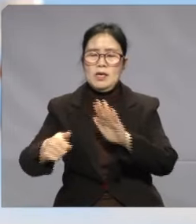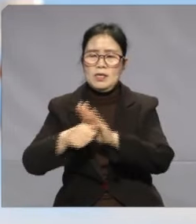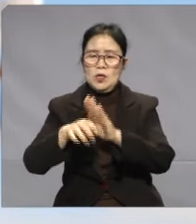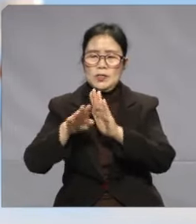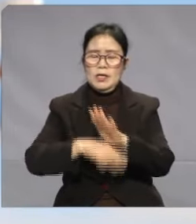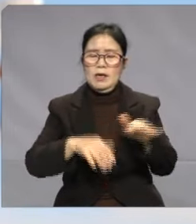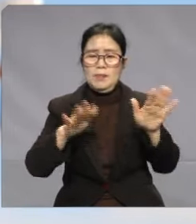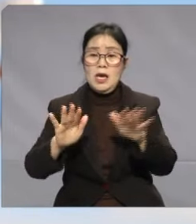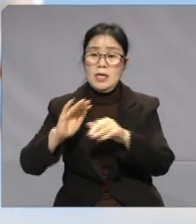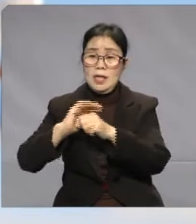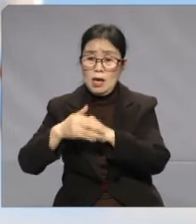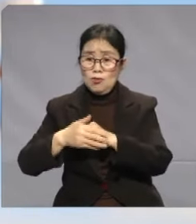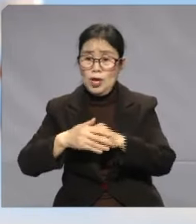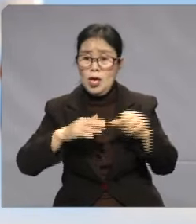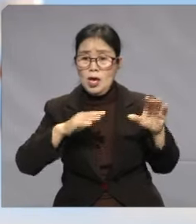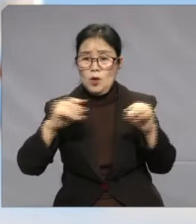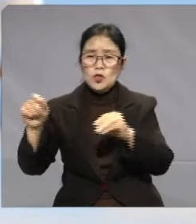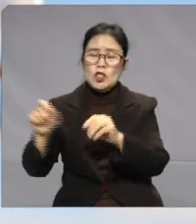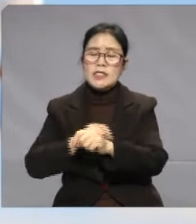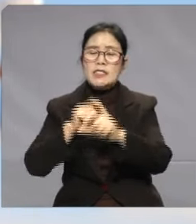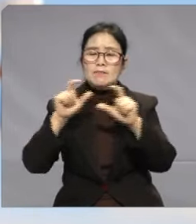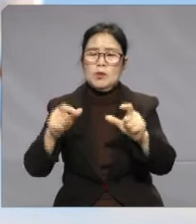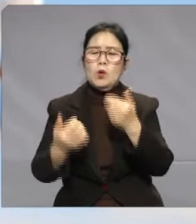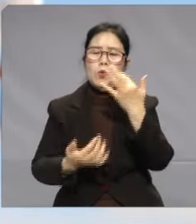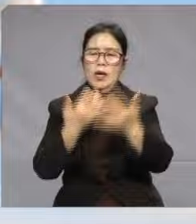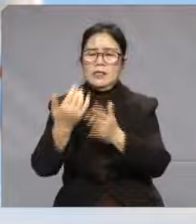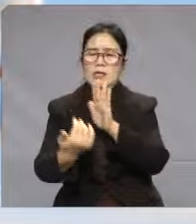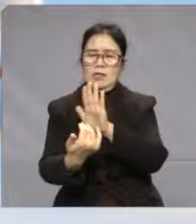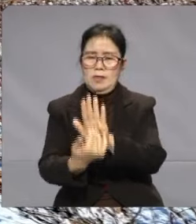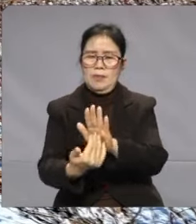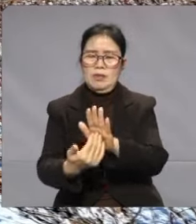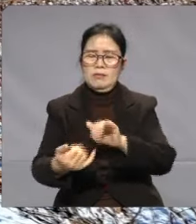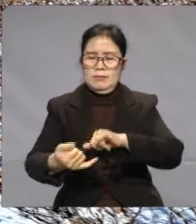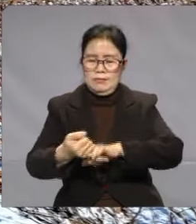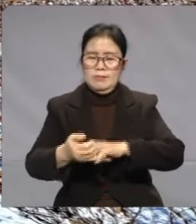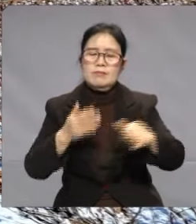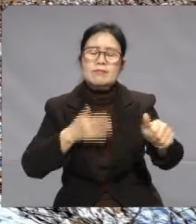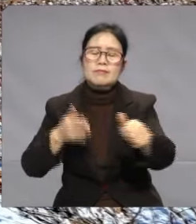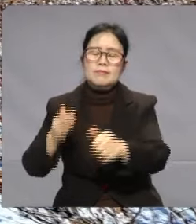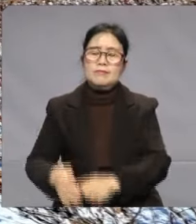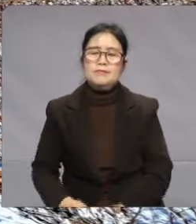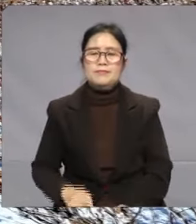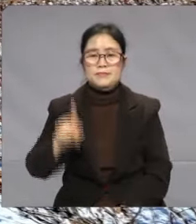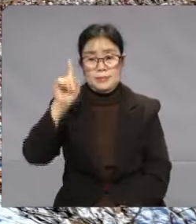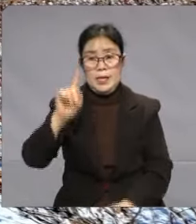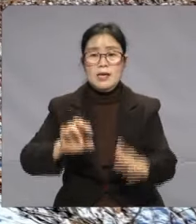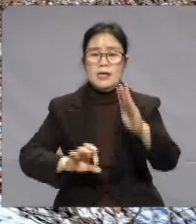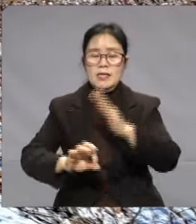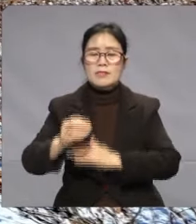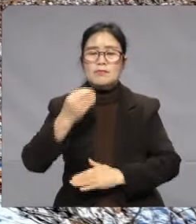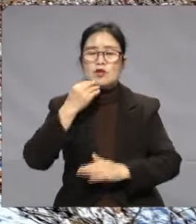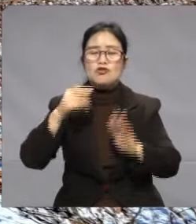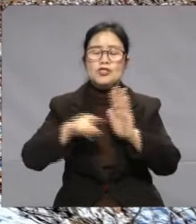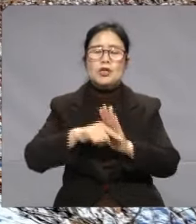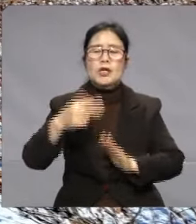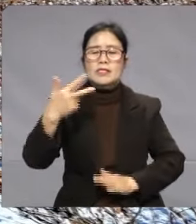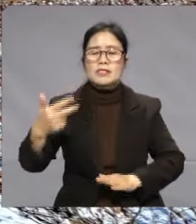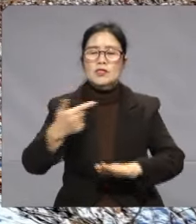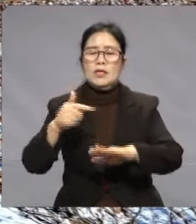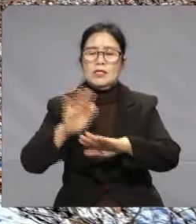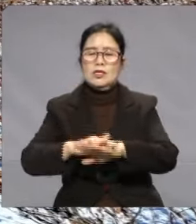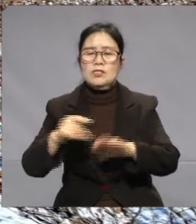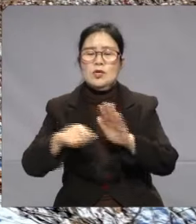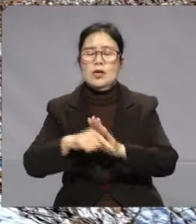대구로 건조 특보가 발효 중인데요 화제 예방 잘해 주셔야겠습니다 내일 아침 춥겠습니다 서울 영하 7도 대전 영하